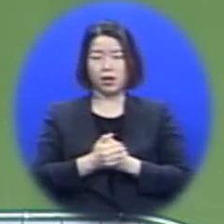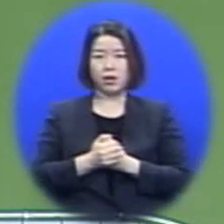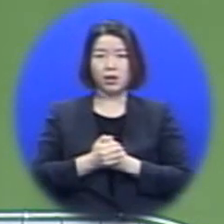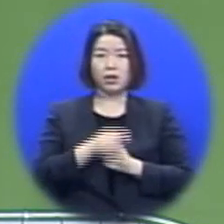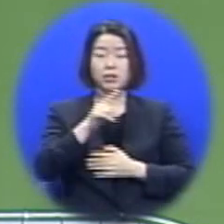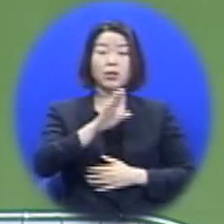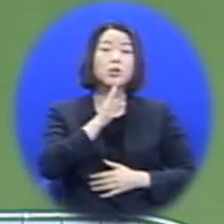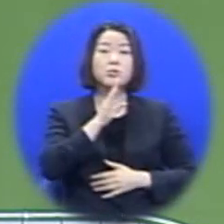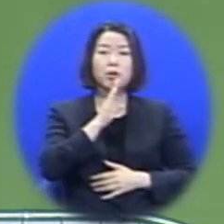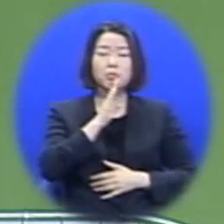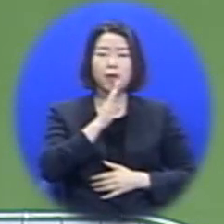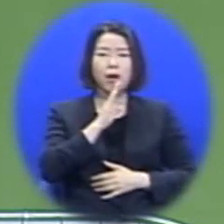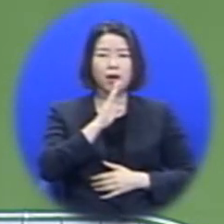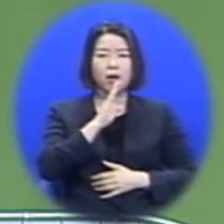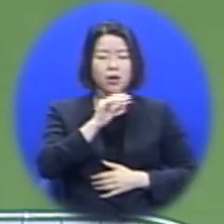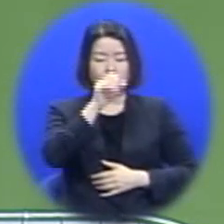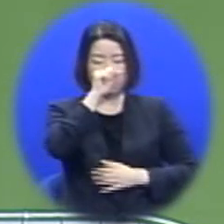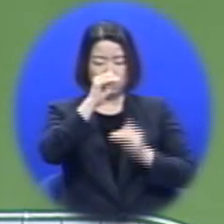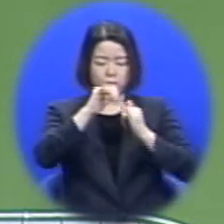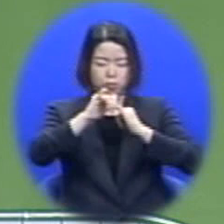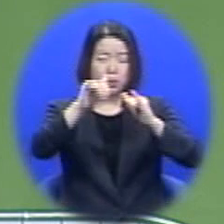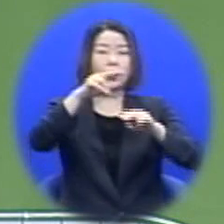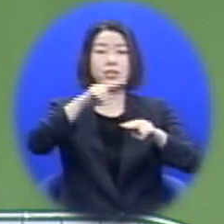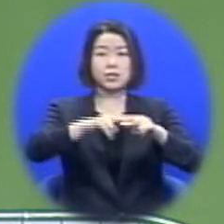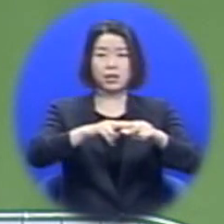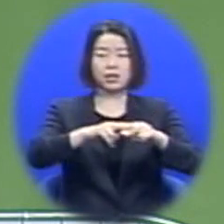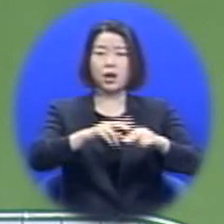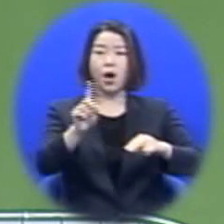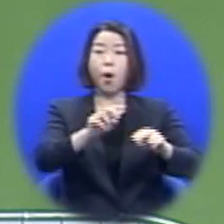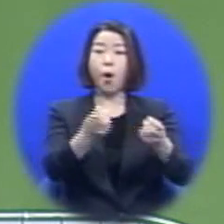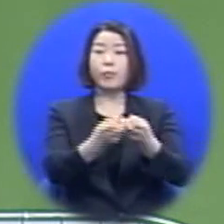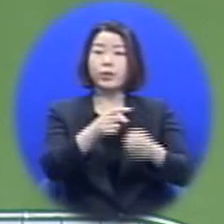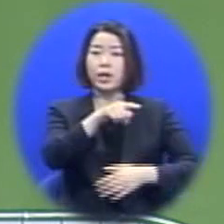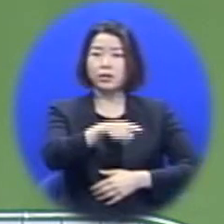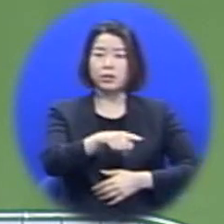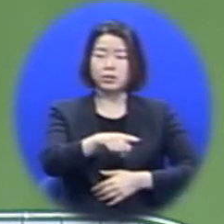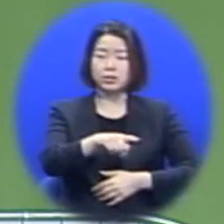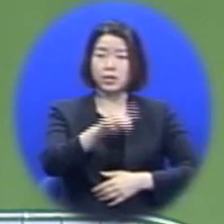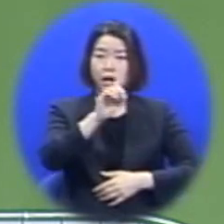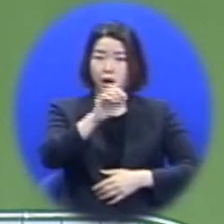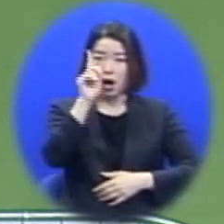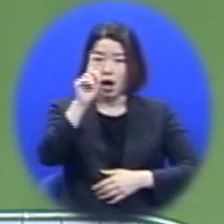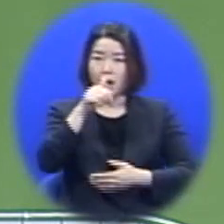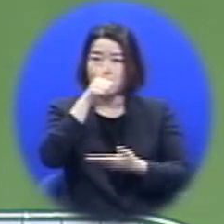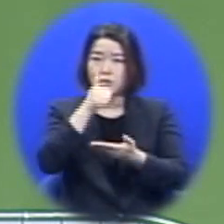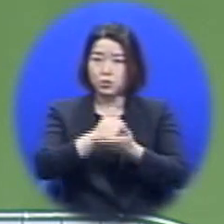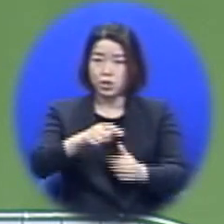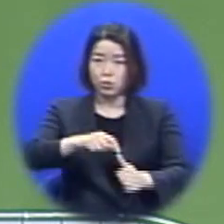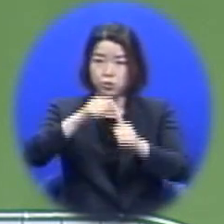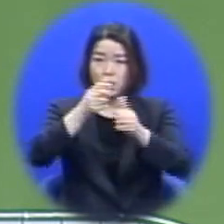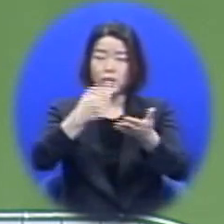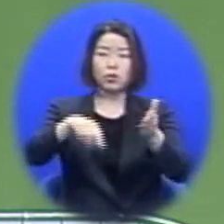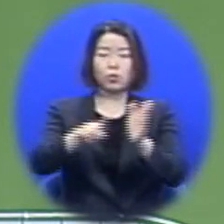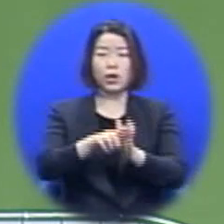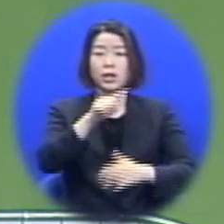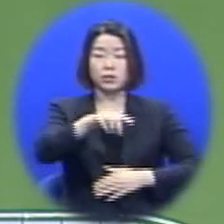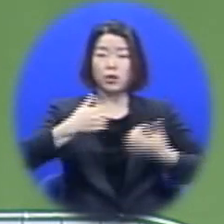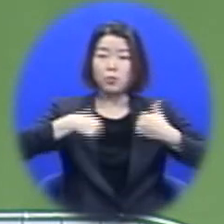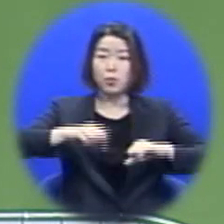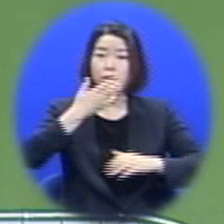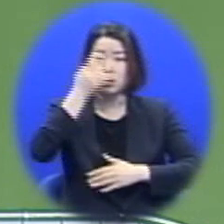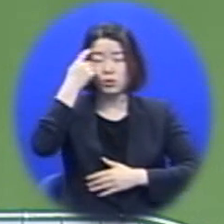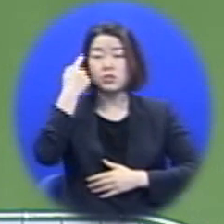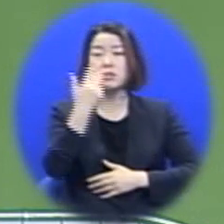그건 정말 영예로운 자리예요. 어떻게 그것을 한 죄수를 건져내려고 그걸 포기할 수